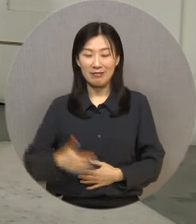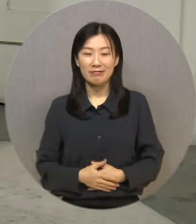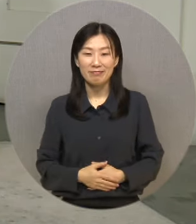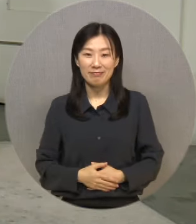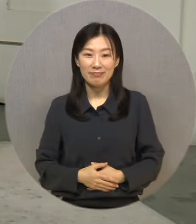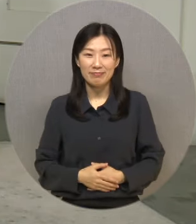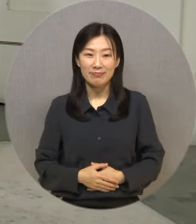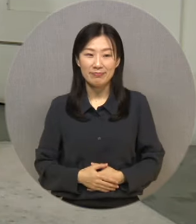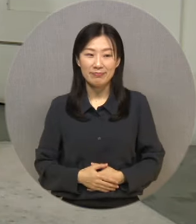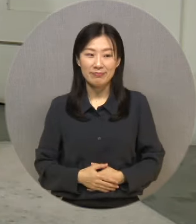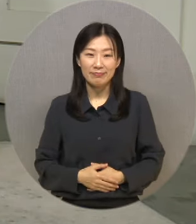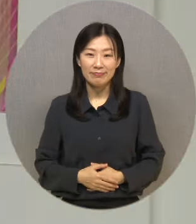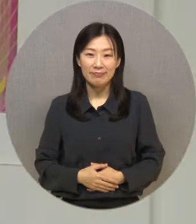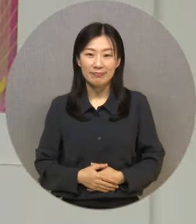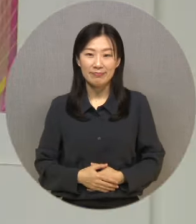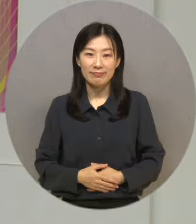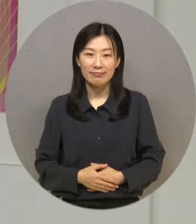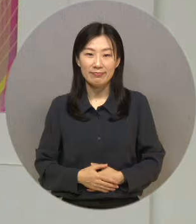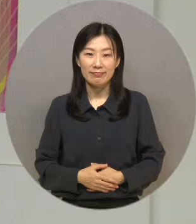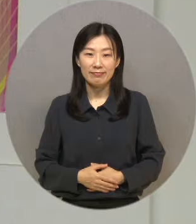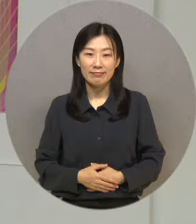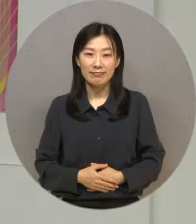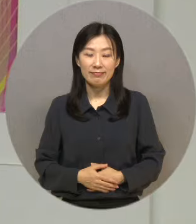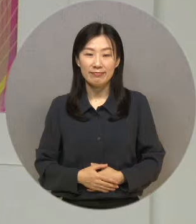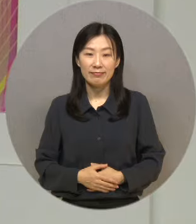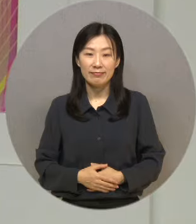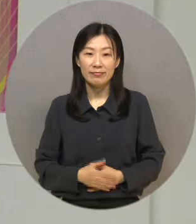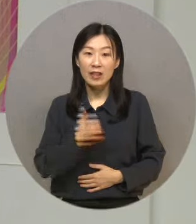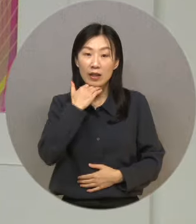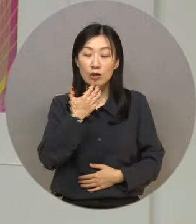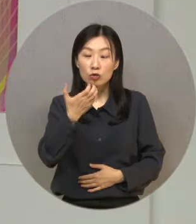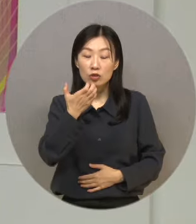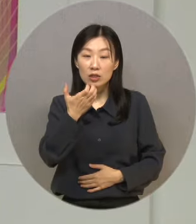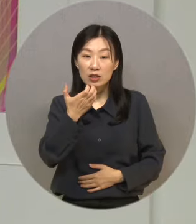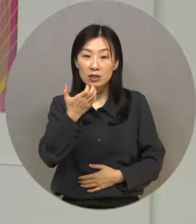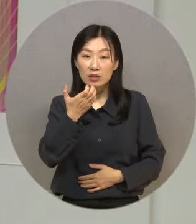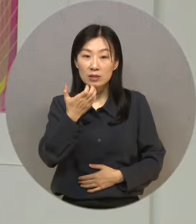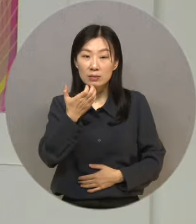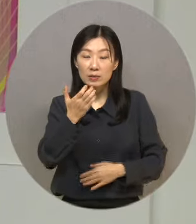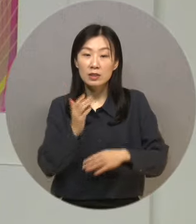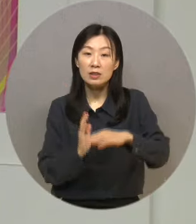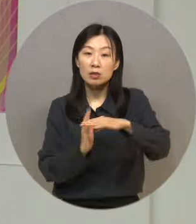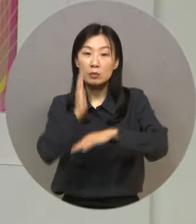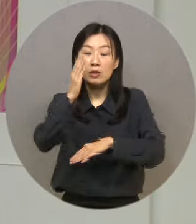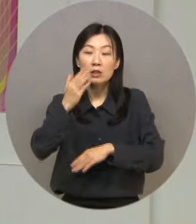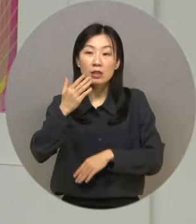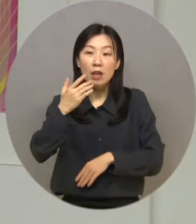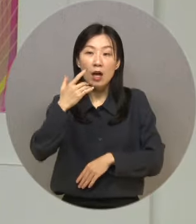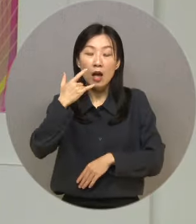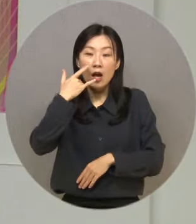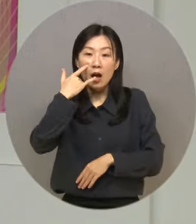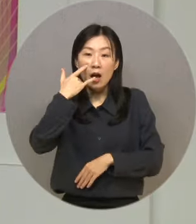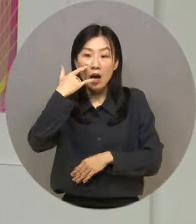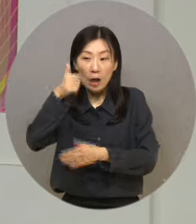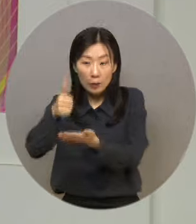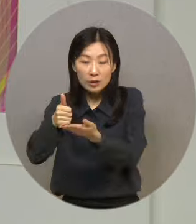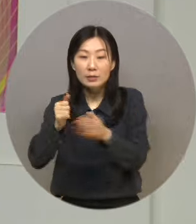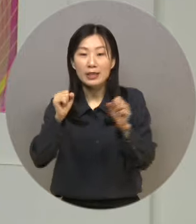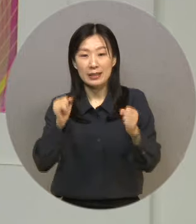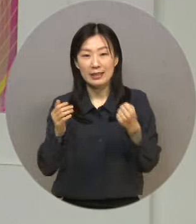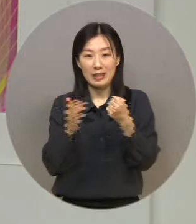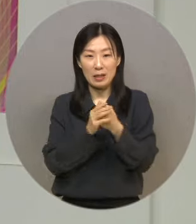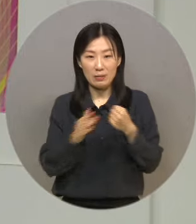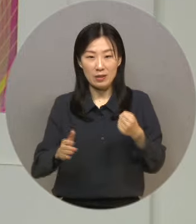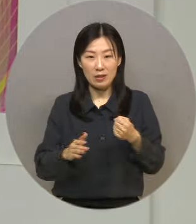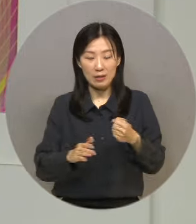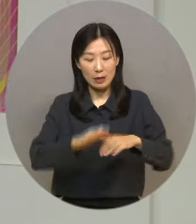네, 네. 네. 네. 그 이제 90세가 넘으신 어르신이 계시니까 예, 아마 예. 그 슬하의 손자,